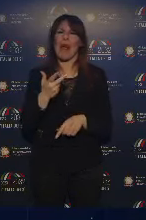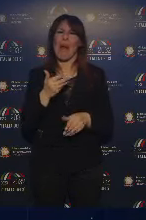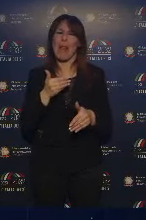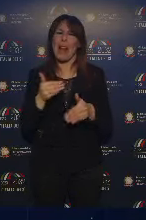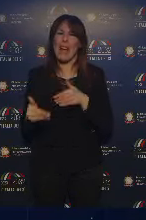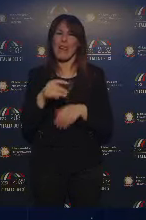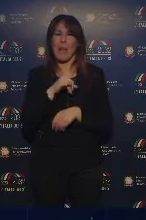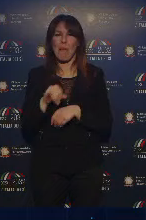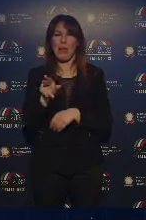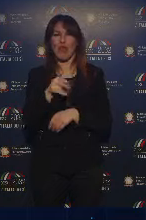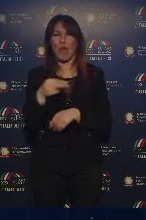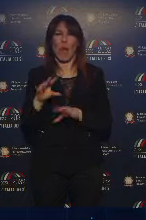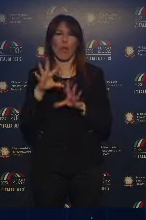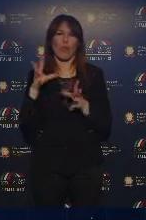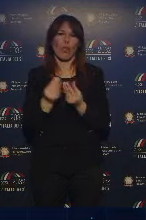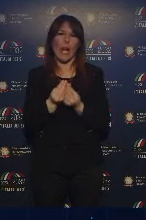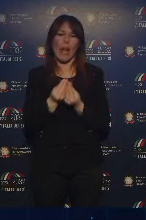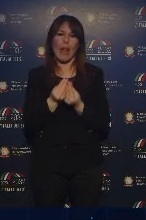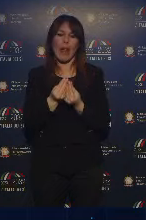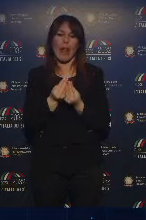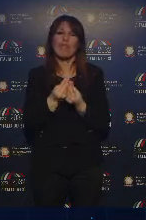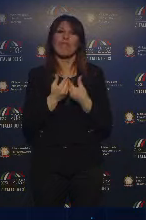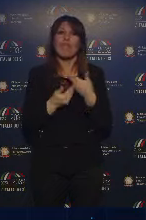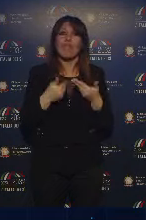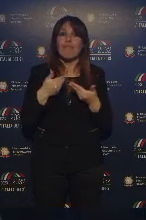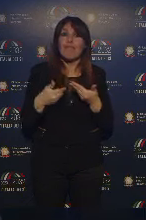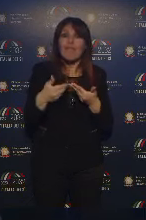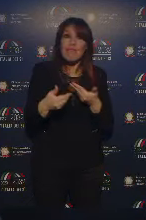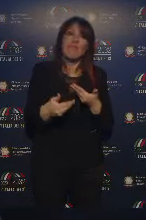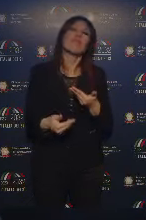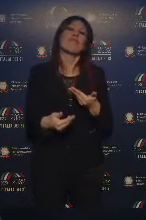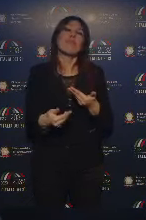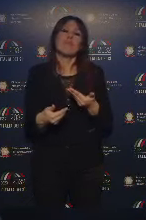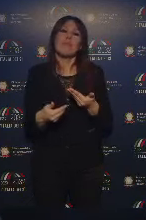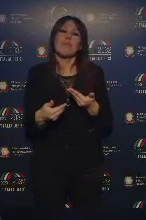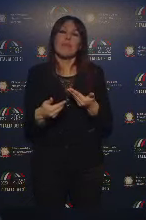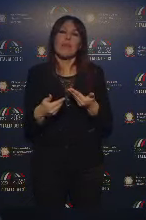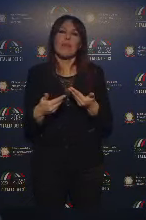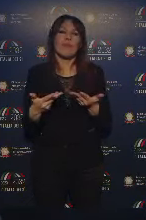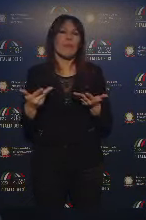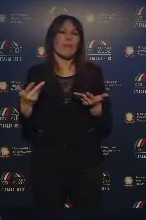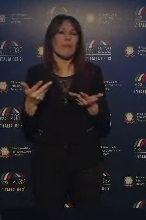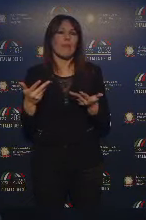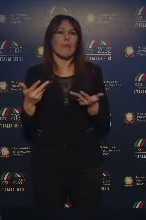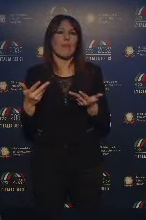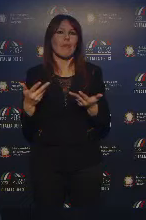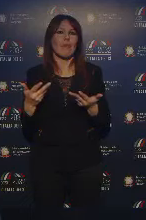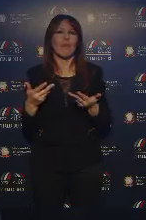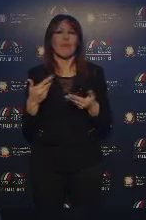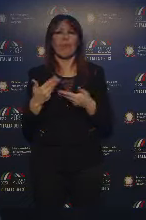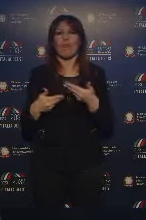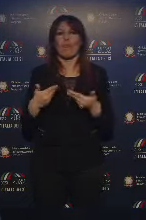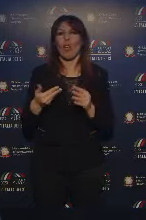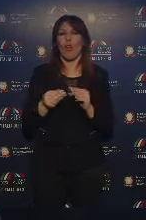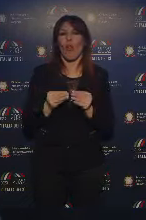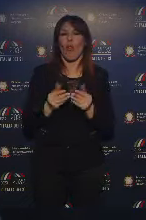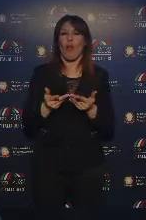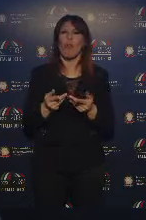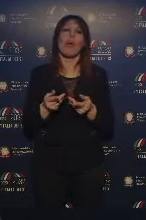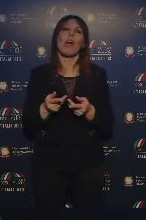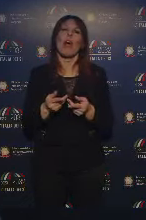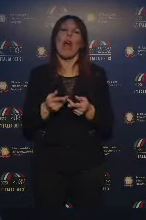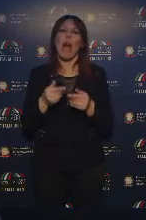di euro di importo totale andiamo avanti su quello che siamo riusciti ad avviare come appalti nel